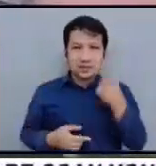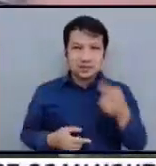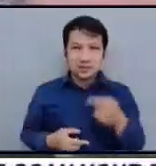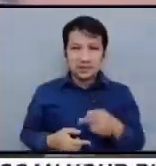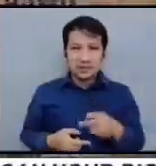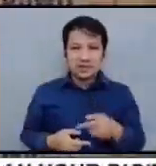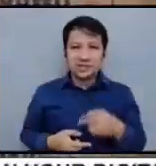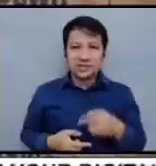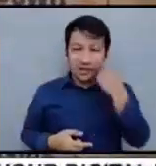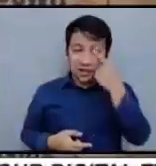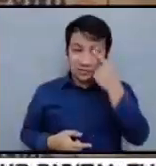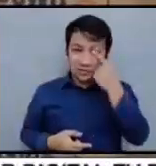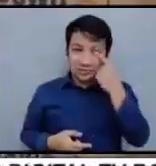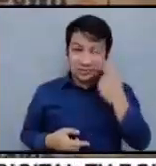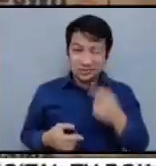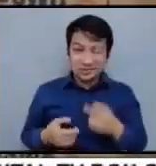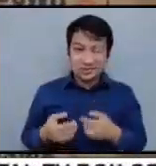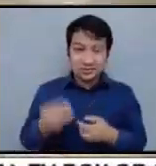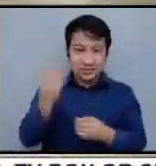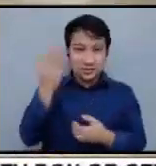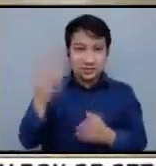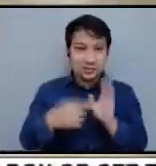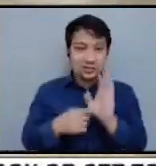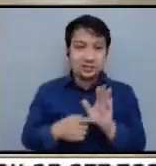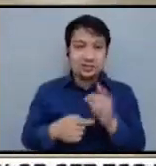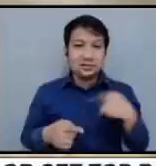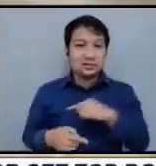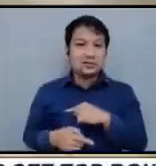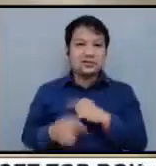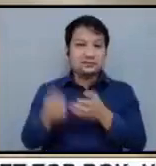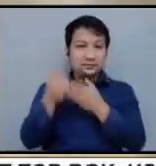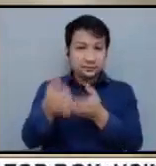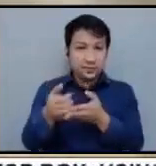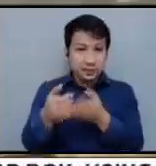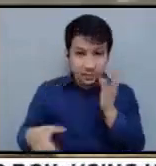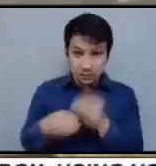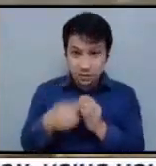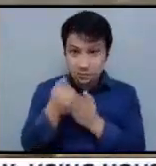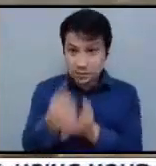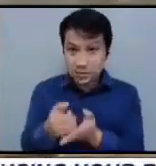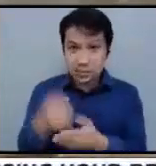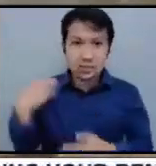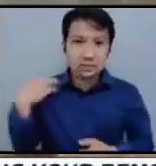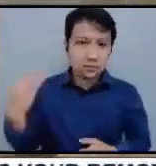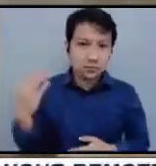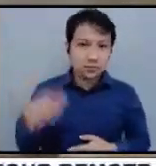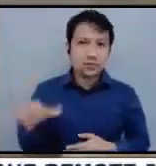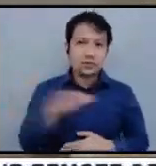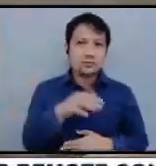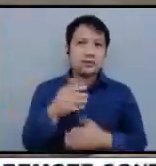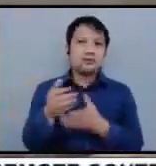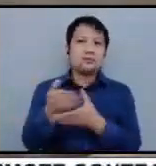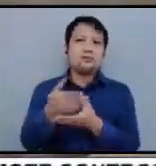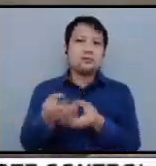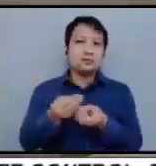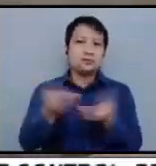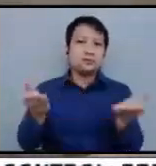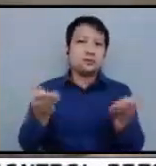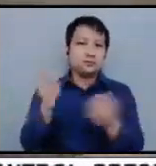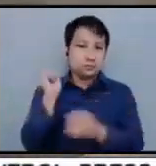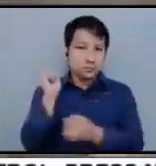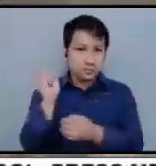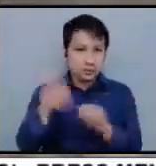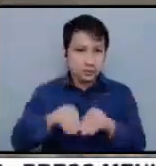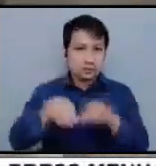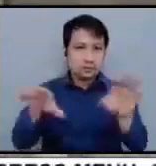hagupit ng bagyo. Kaya naman ang pamahalaan, nagdagdag na rin ang mga volunteers para mga ayuda ay mas mabilis na makarating sa